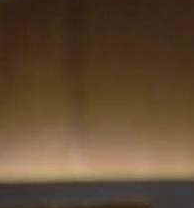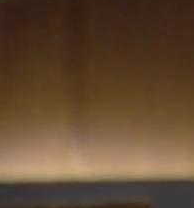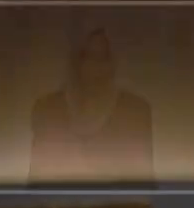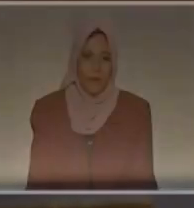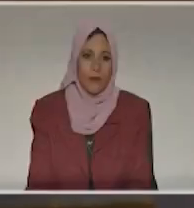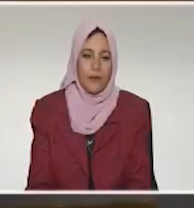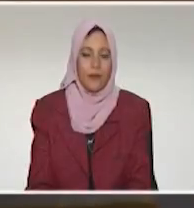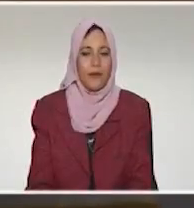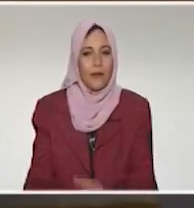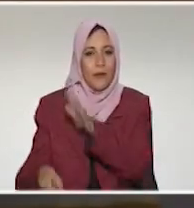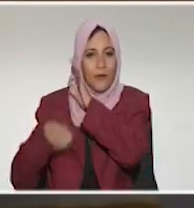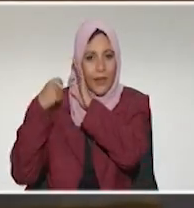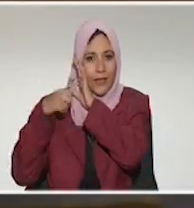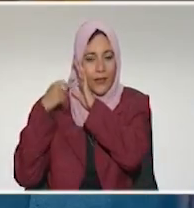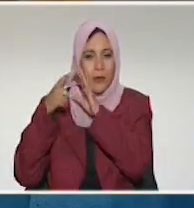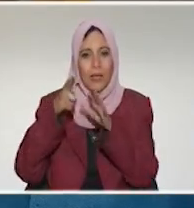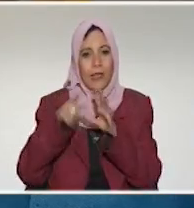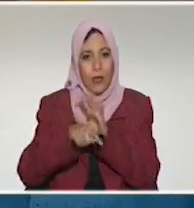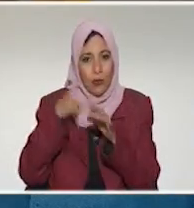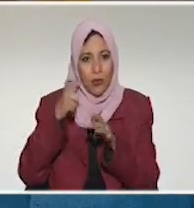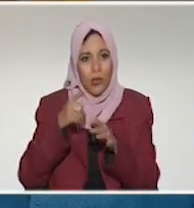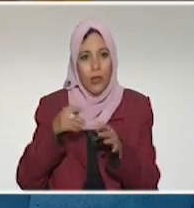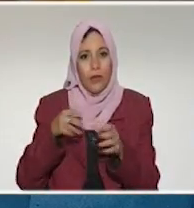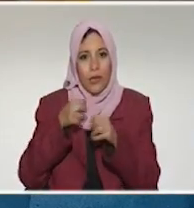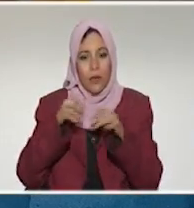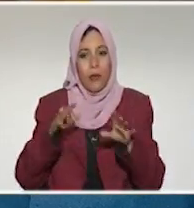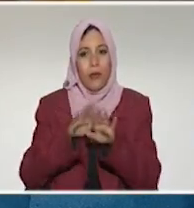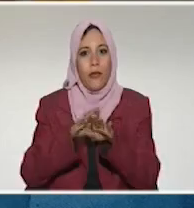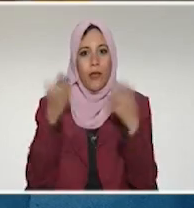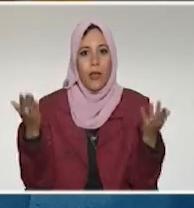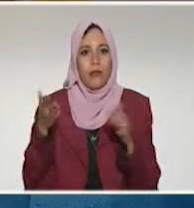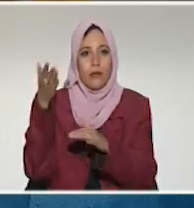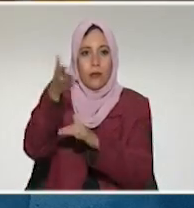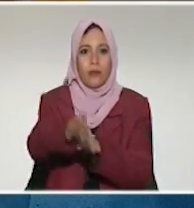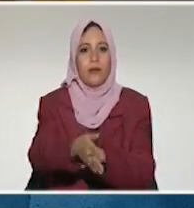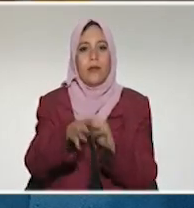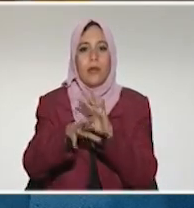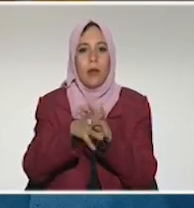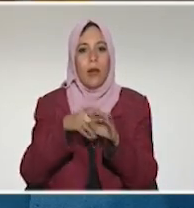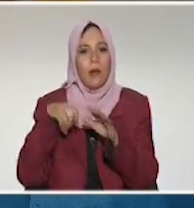كيف ده كان انطلاقه بقى في حياتك؟ جه بقى بعدي على خالي عمل البضع والحجر